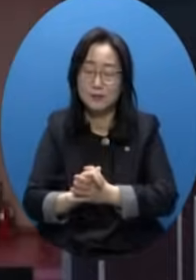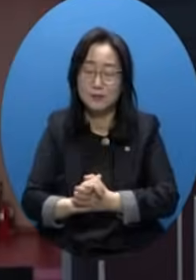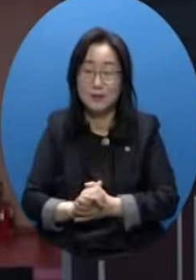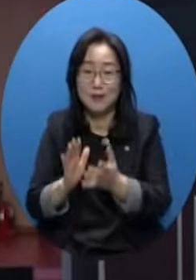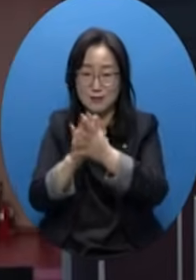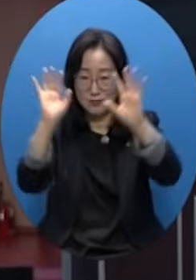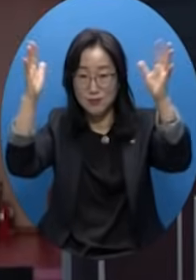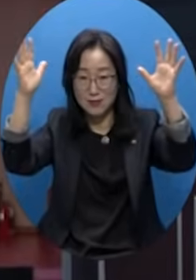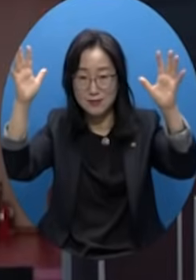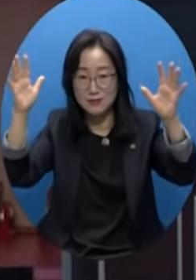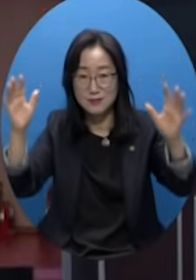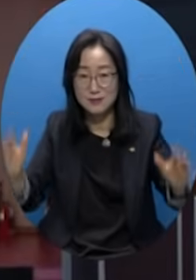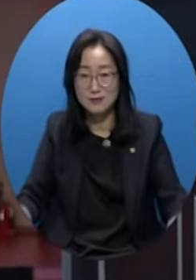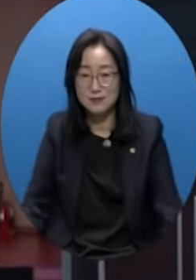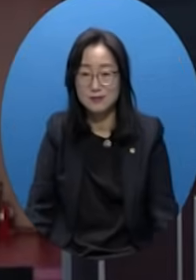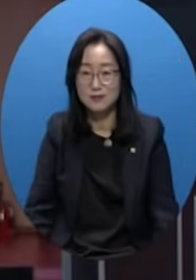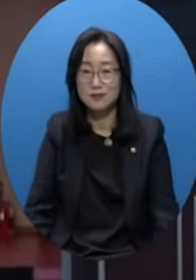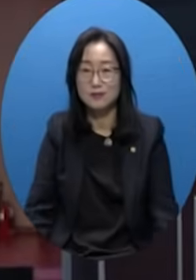알렐루야